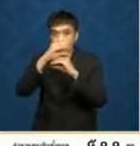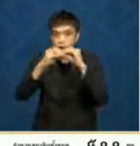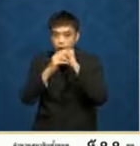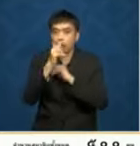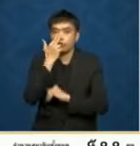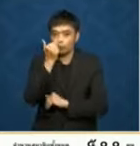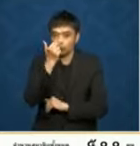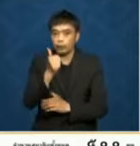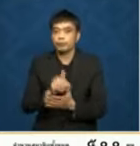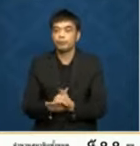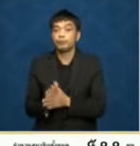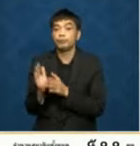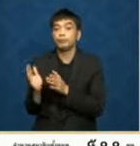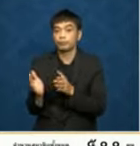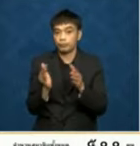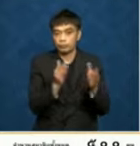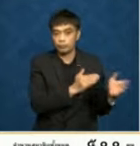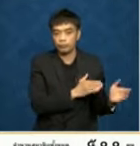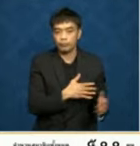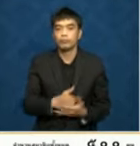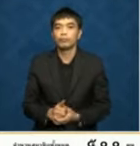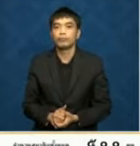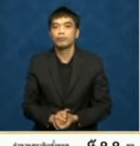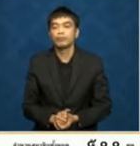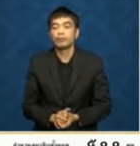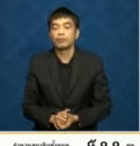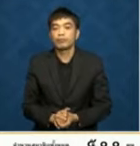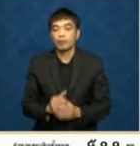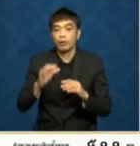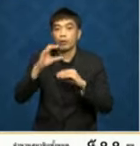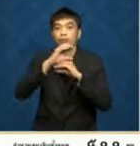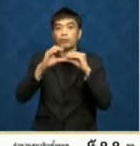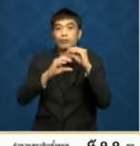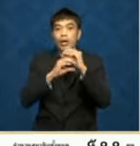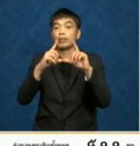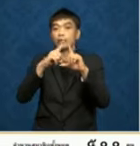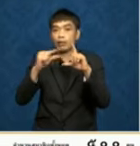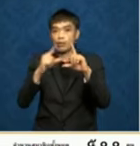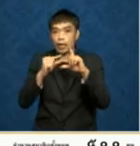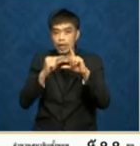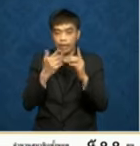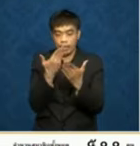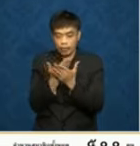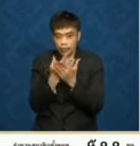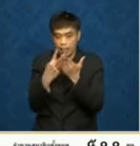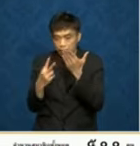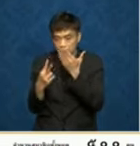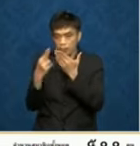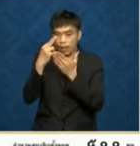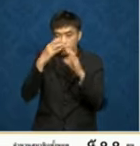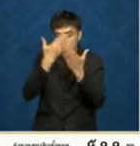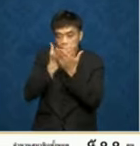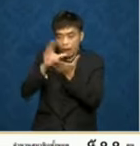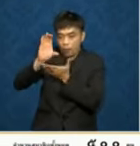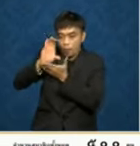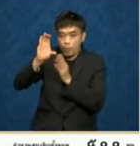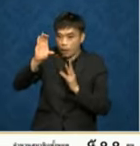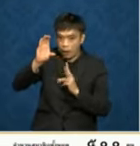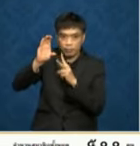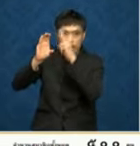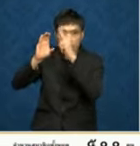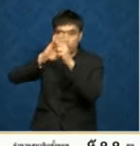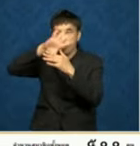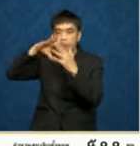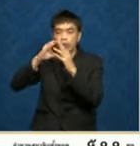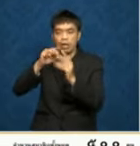ข้เสนอขพักเก้าไกลต่เรื่องนี้นะครั นอกจากตัดงบระบบเตินภัฉุกเฉินทอยู่ในกระโรงทตองทั้งก้อนแล้วครับขอใหท่านนายกนะ